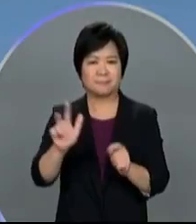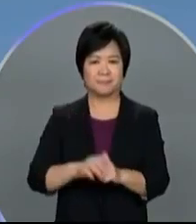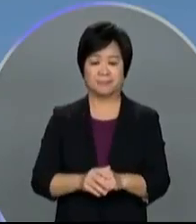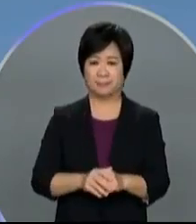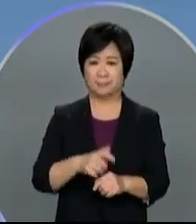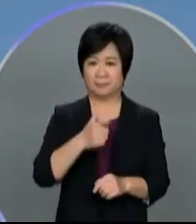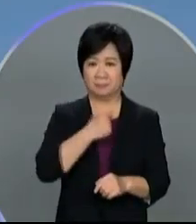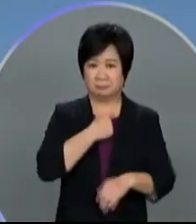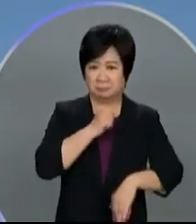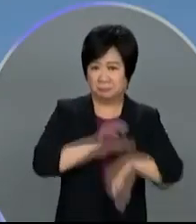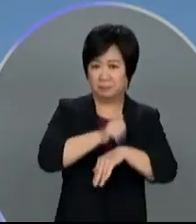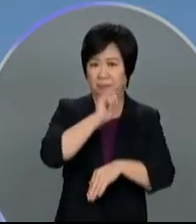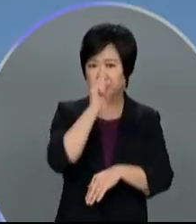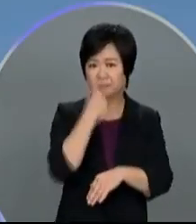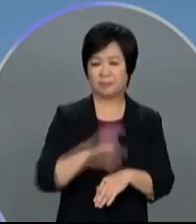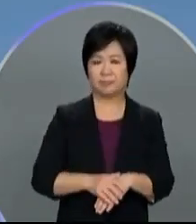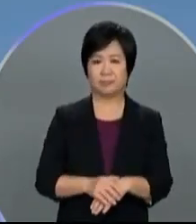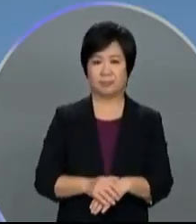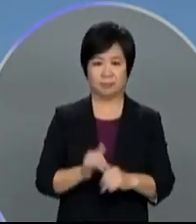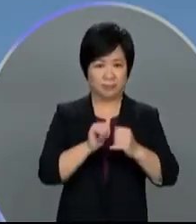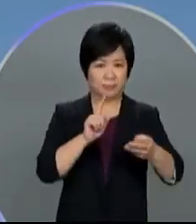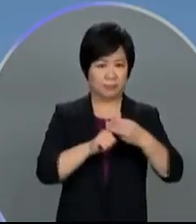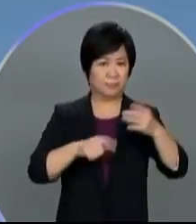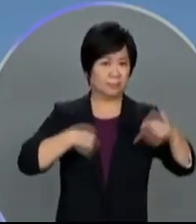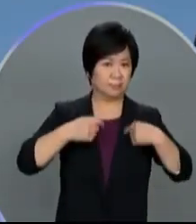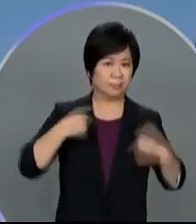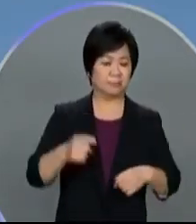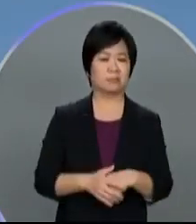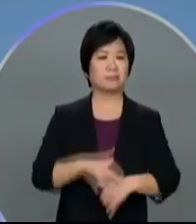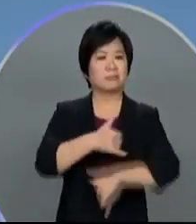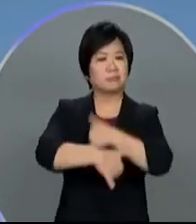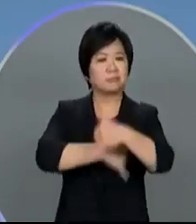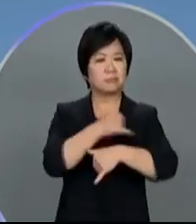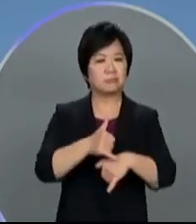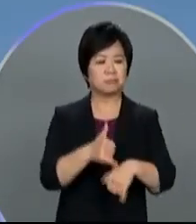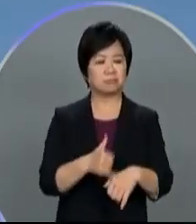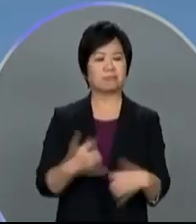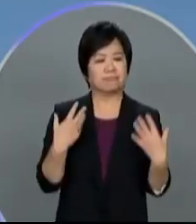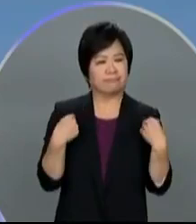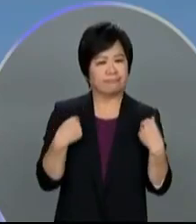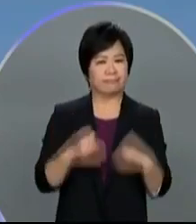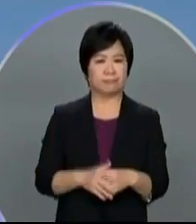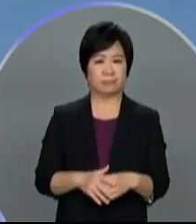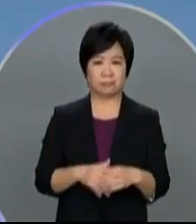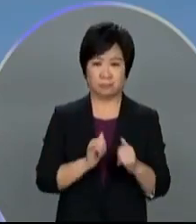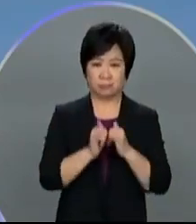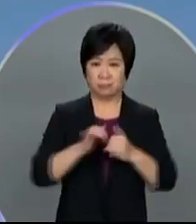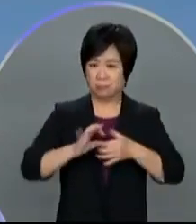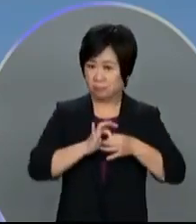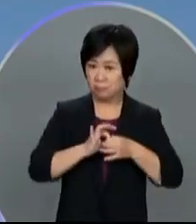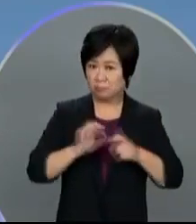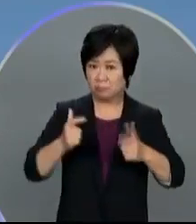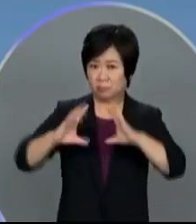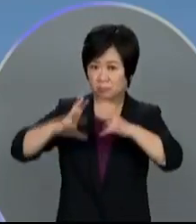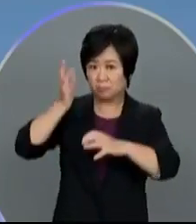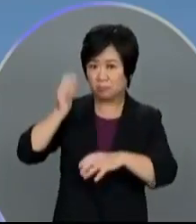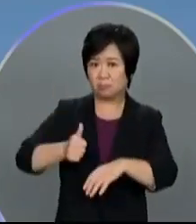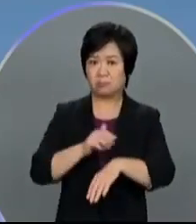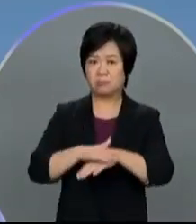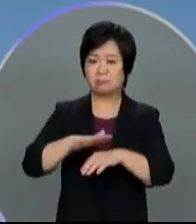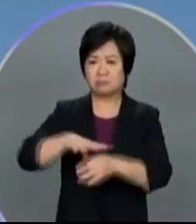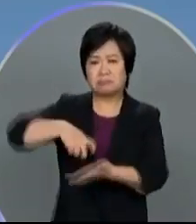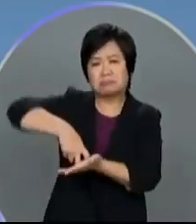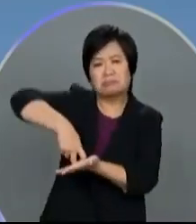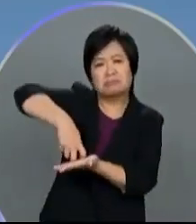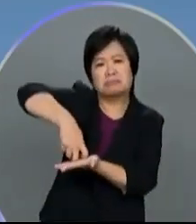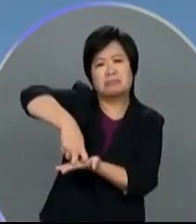民国要万岁，就要坚守我们民主自由的生活方式。人民关心的不是总统会不会用膝盖走